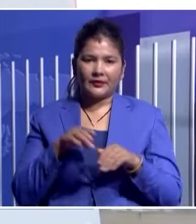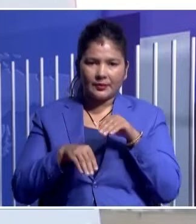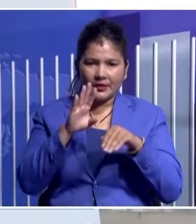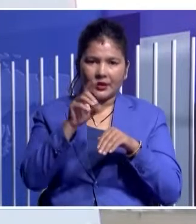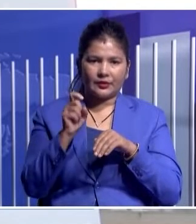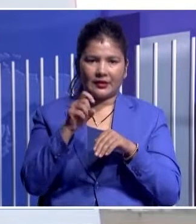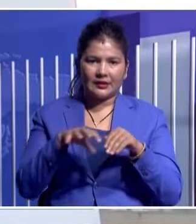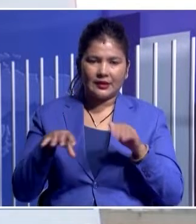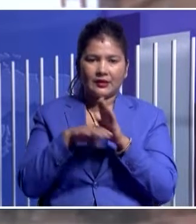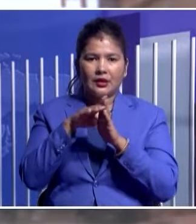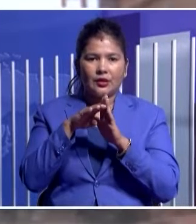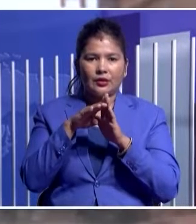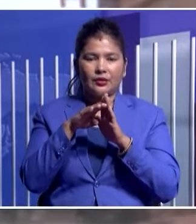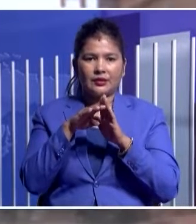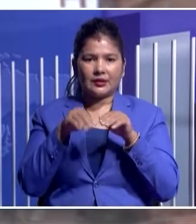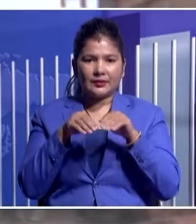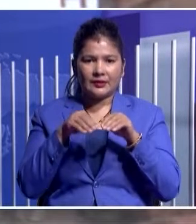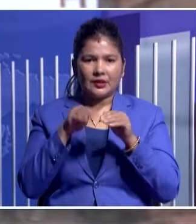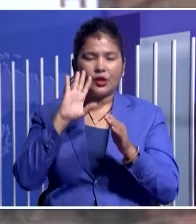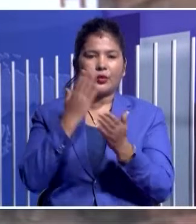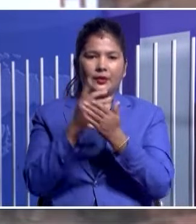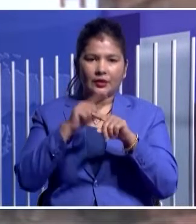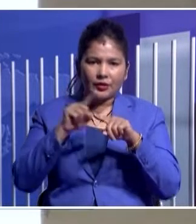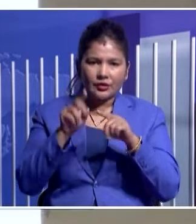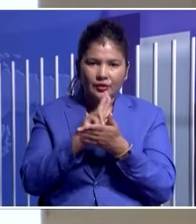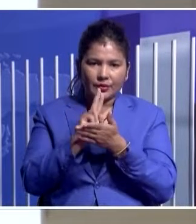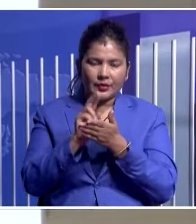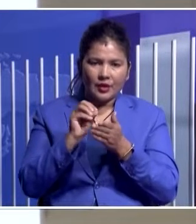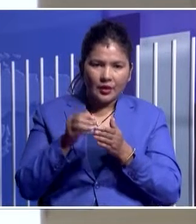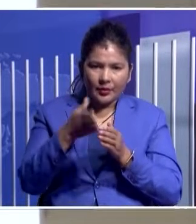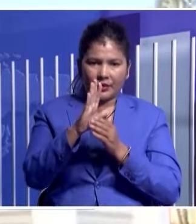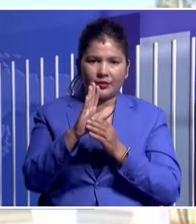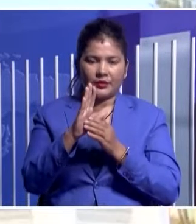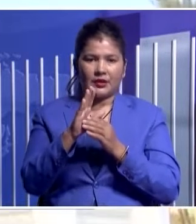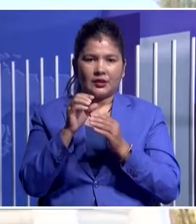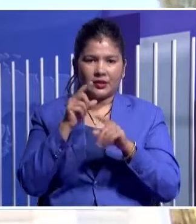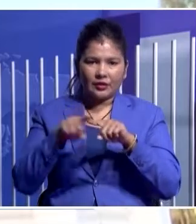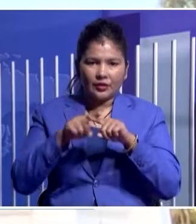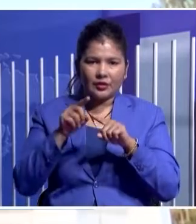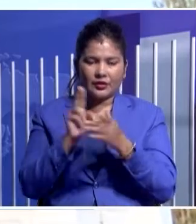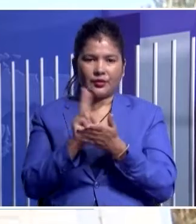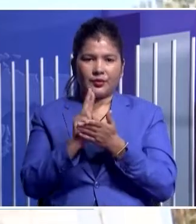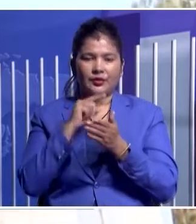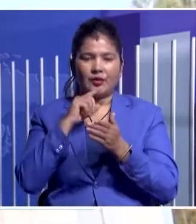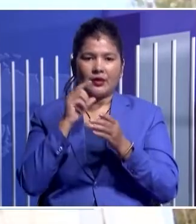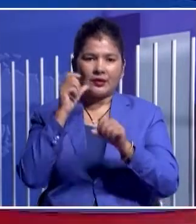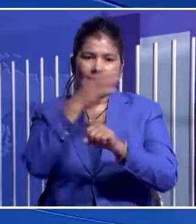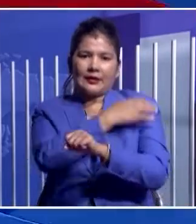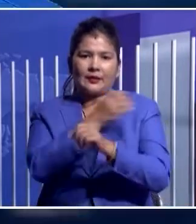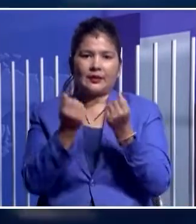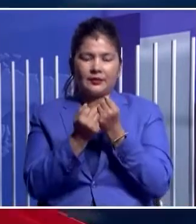निर्वाचन आयोगद्वारा स्थानीय तह निर्वाचनमा उम्मेदवारले गरेको खर्च विवरण पठाउन ताकेता, खर्च विवरण नपठाउनेलाई कारवाही